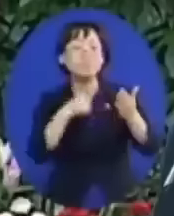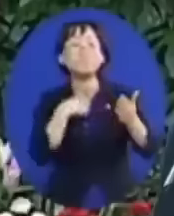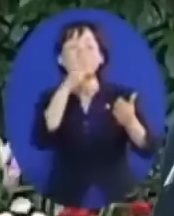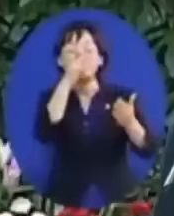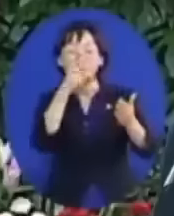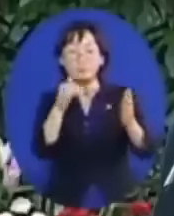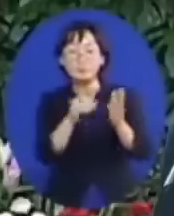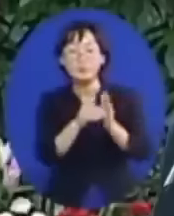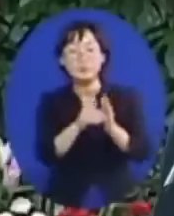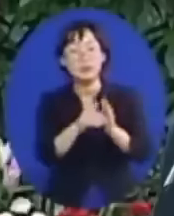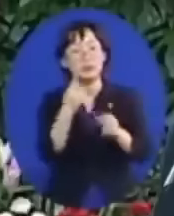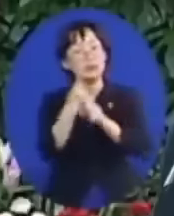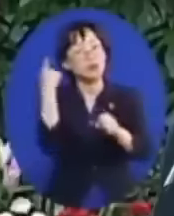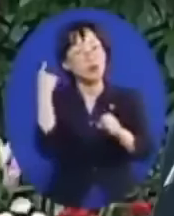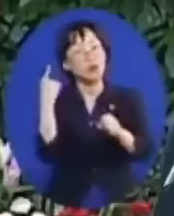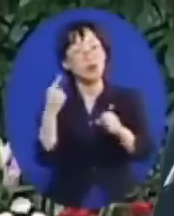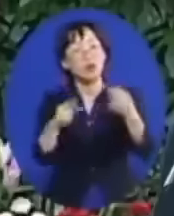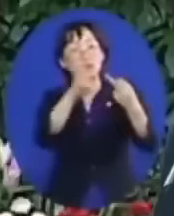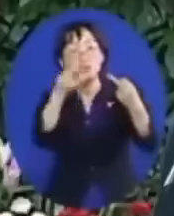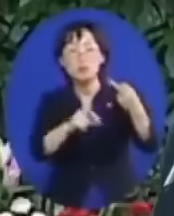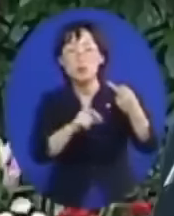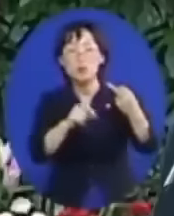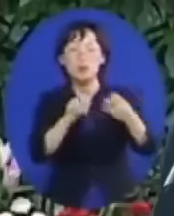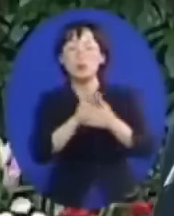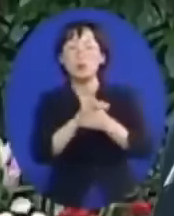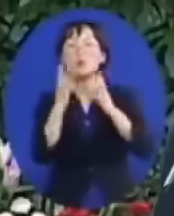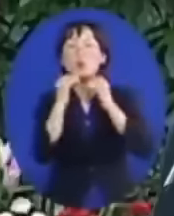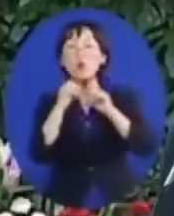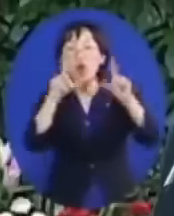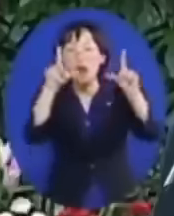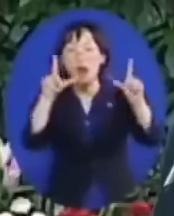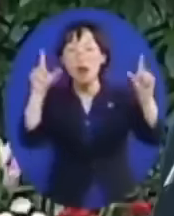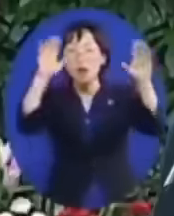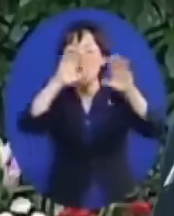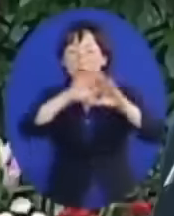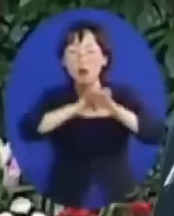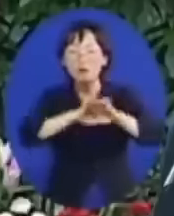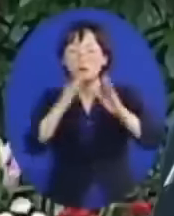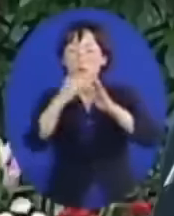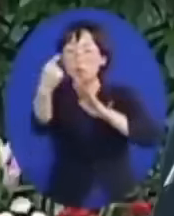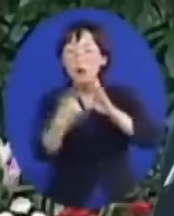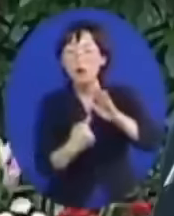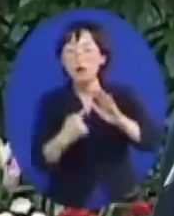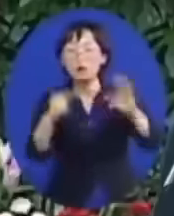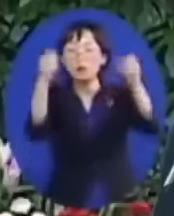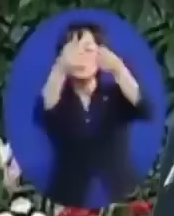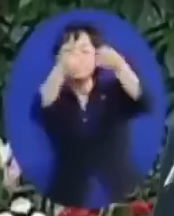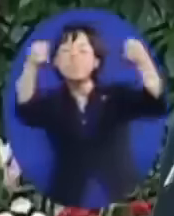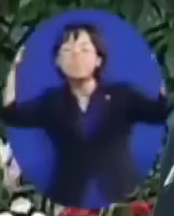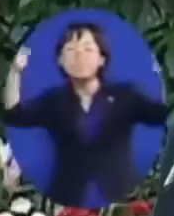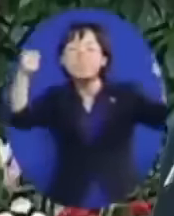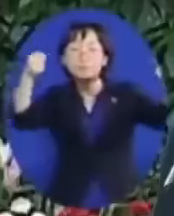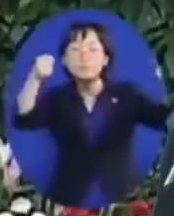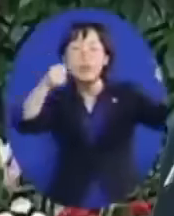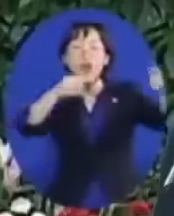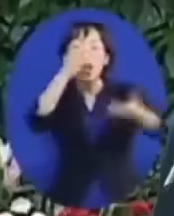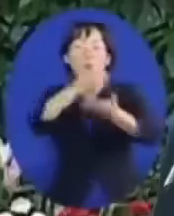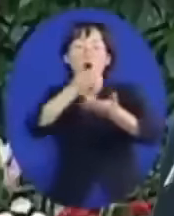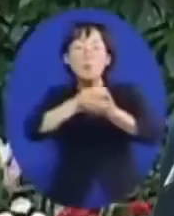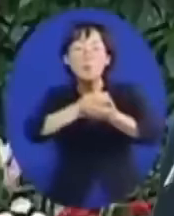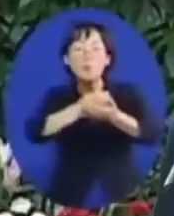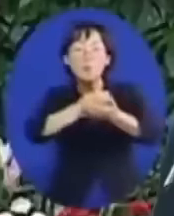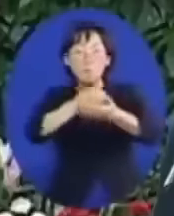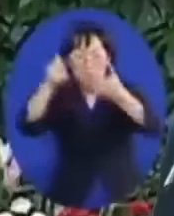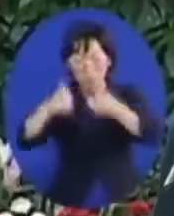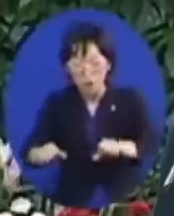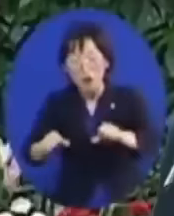작년 10월 토요일 저녁에 퇴근하고 돌아와 싱크대 위 잔장을 열다가 머그 컵을 떨어져 하는데 컵이